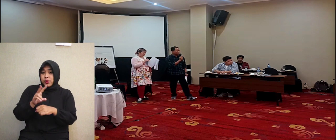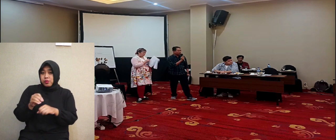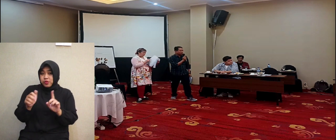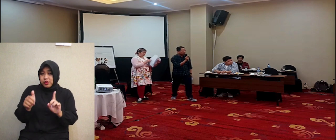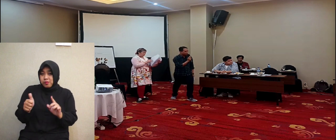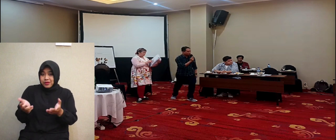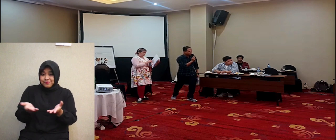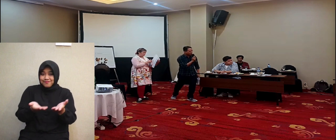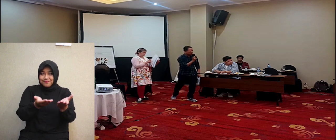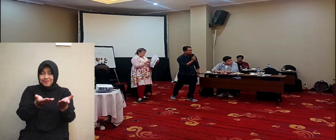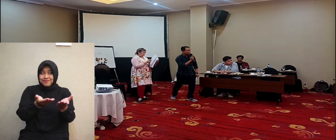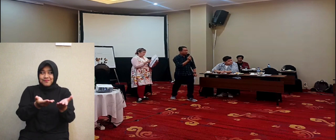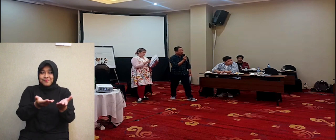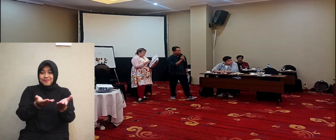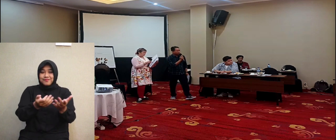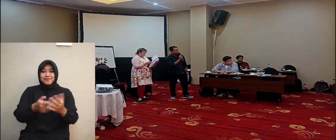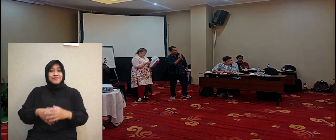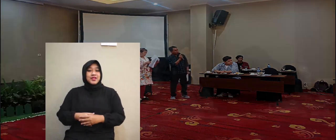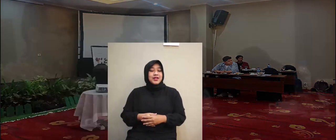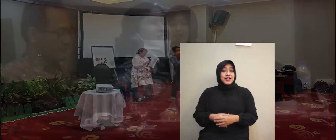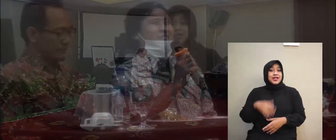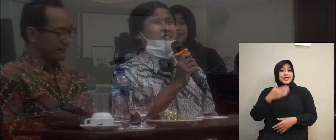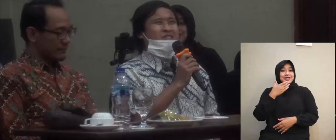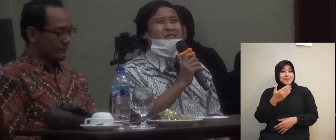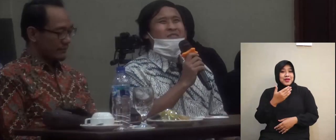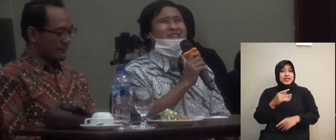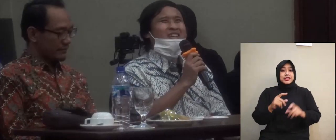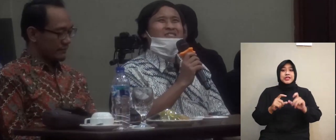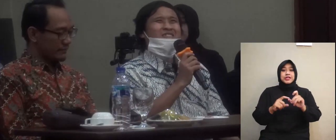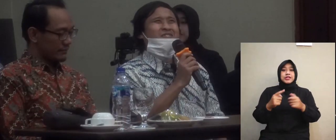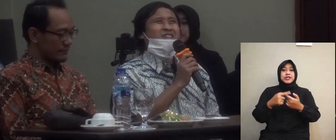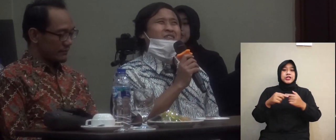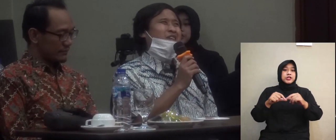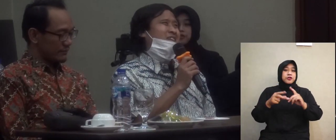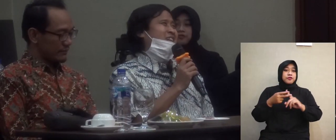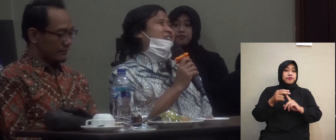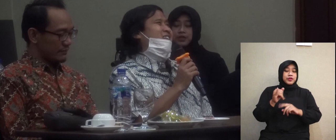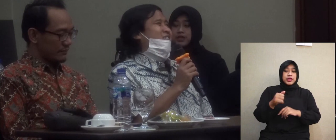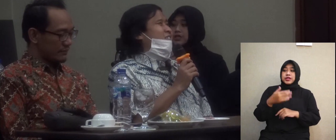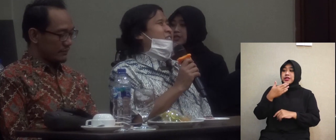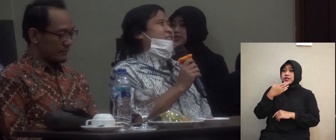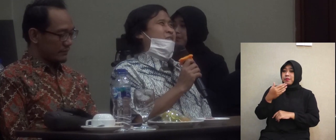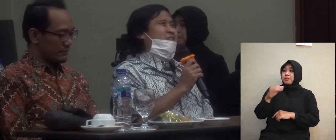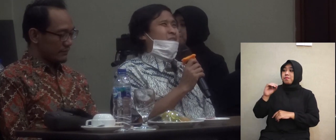Mas Joni Terima kasih Mas Syafi'i Selamat Pagi mas